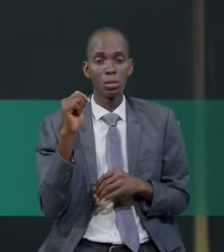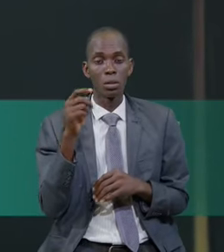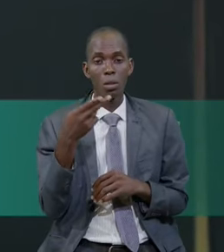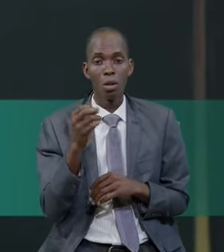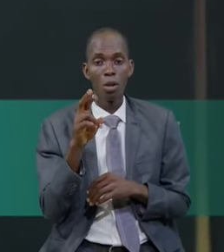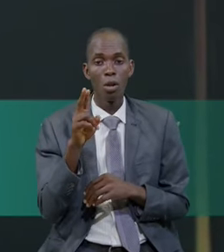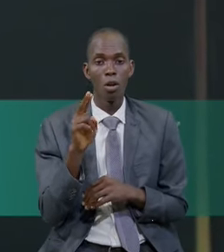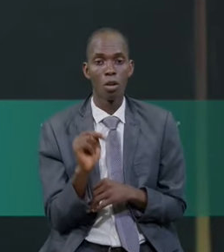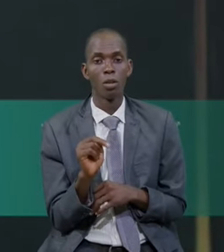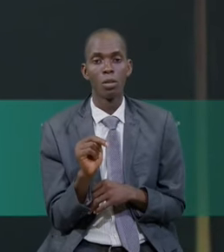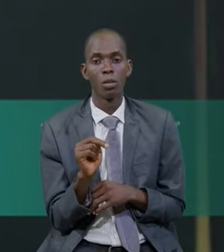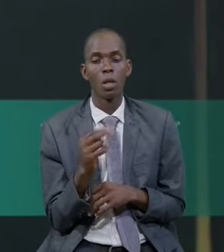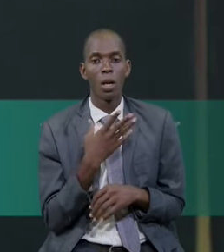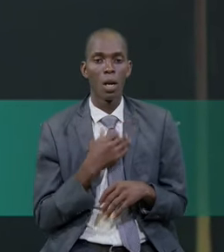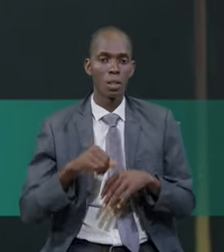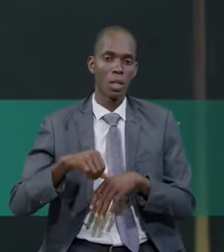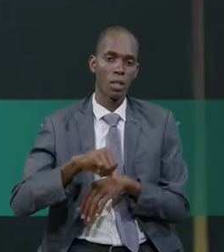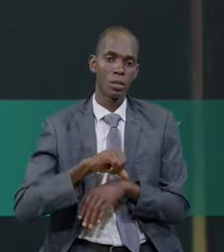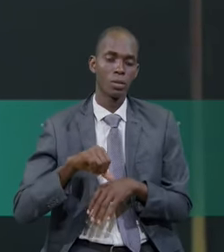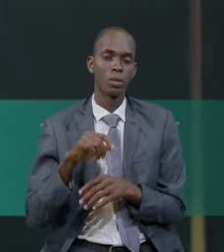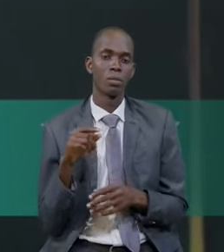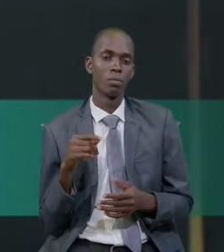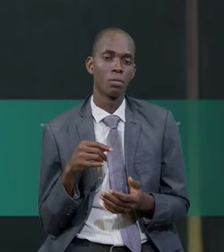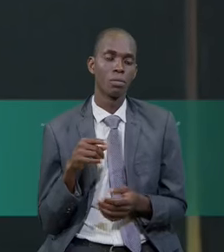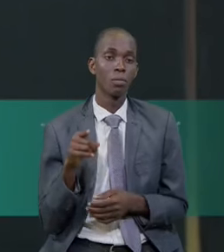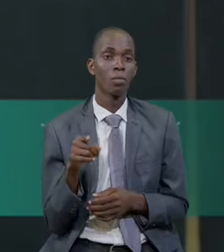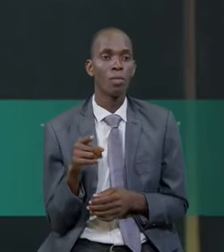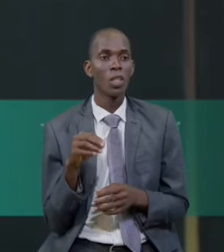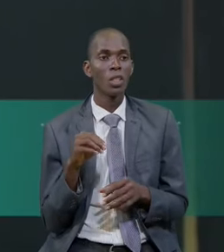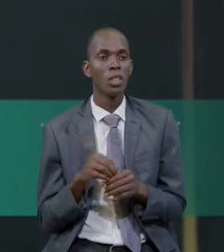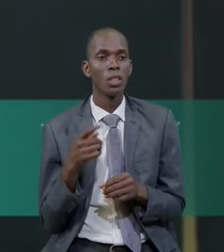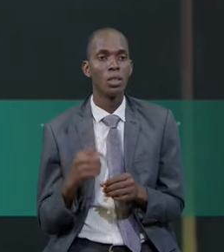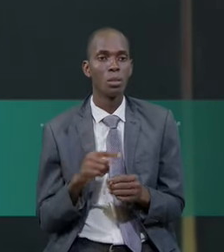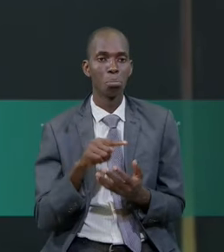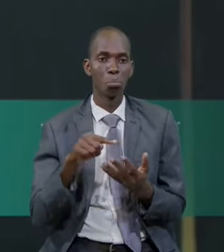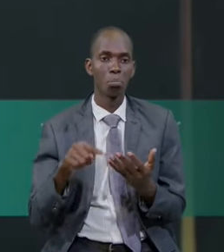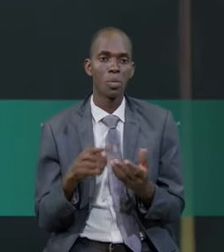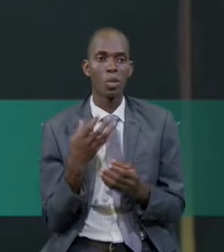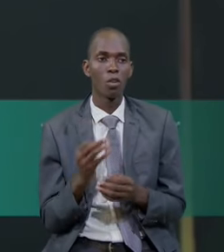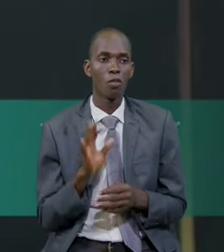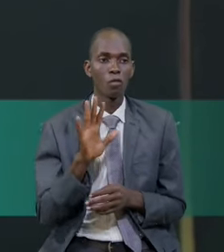éloignit au milieu de ses frères.